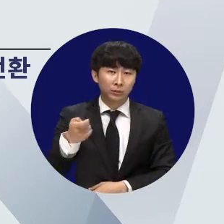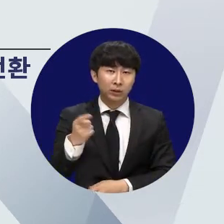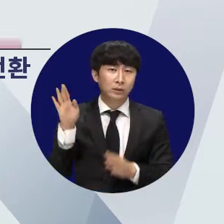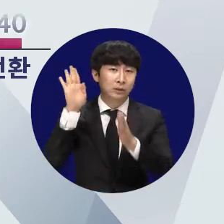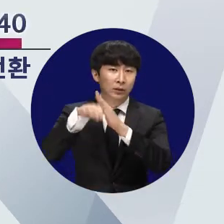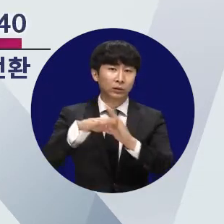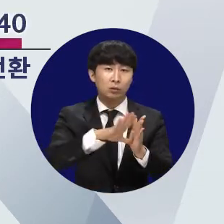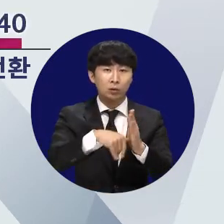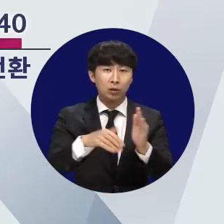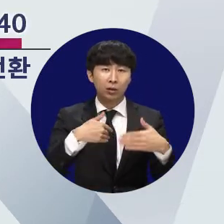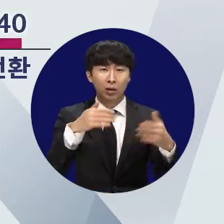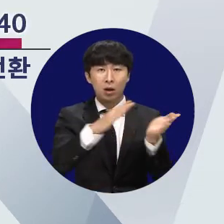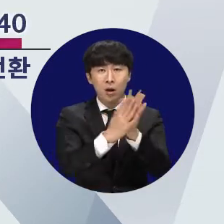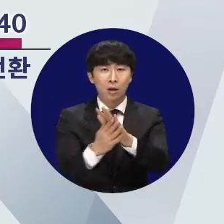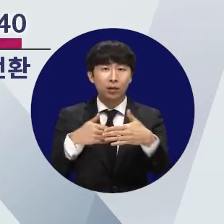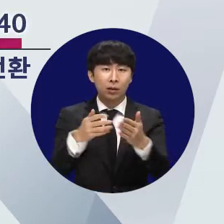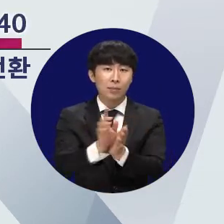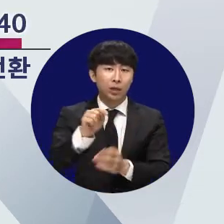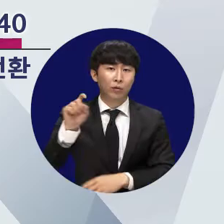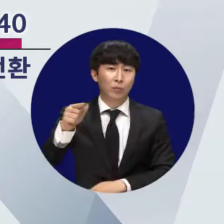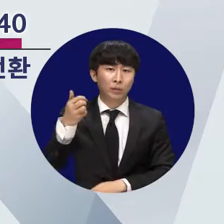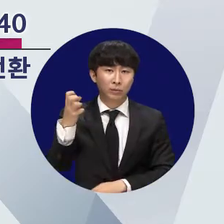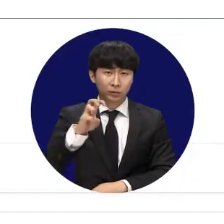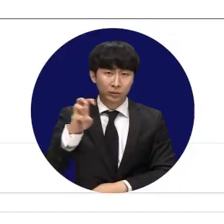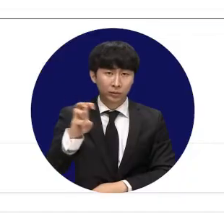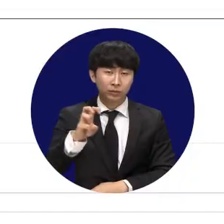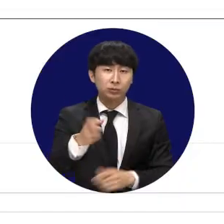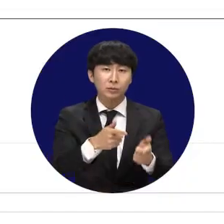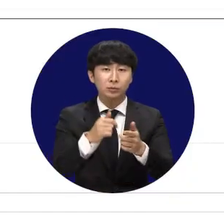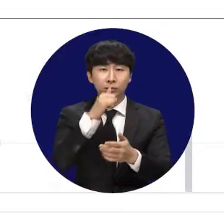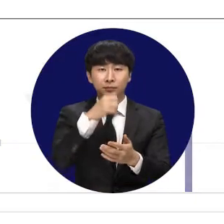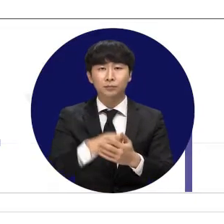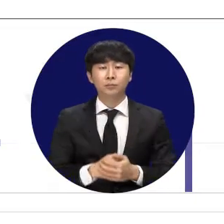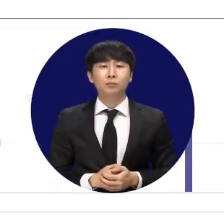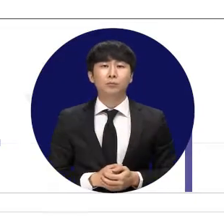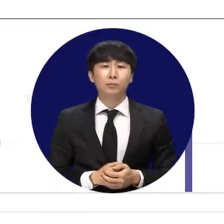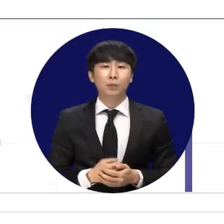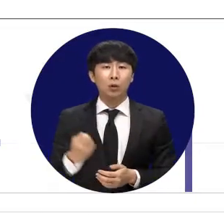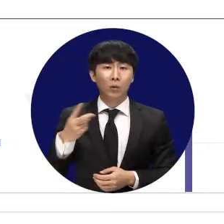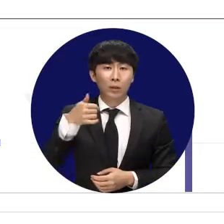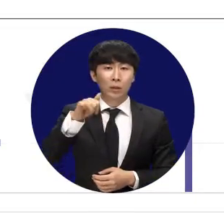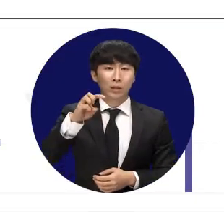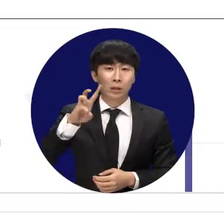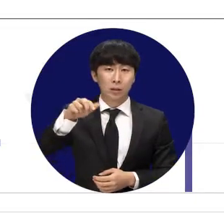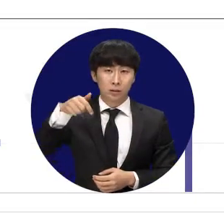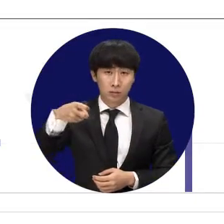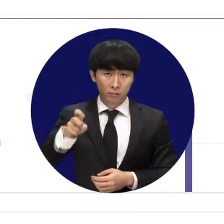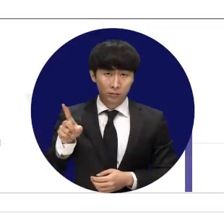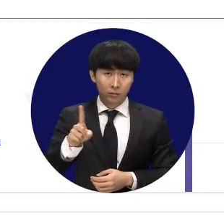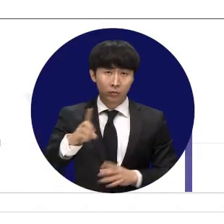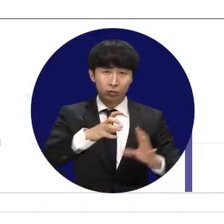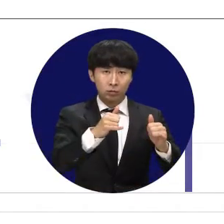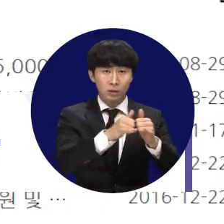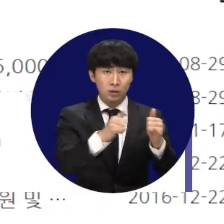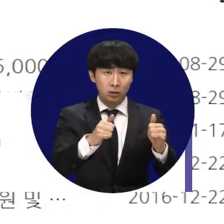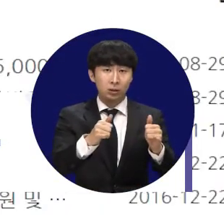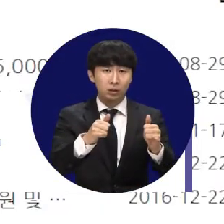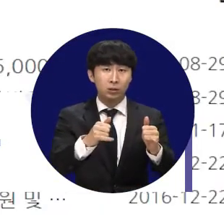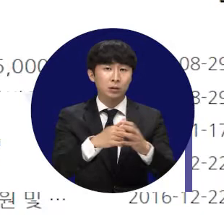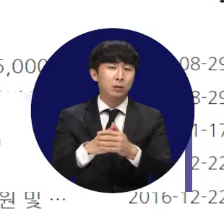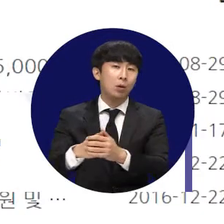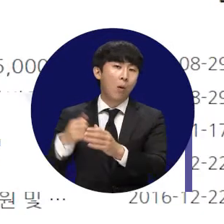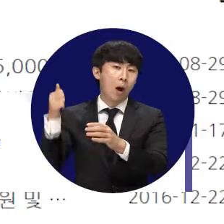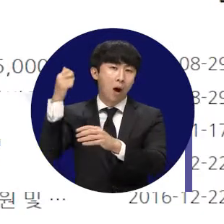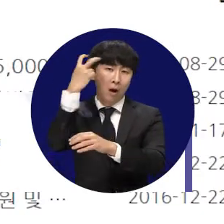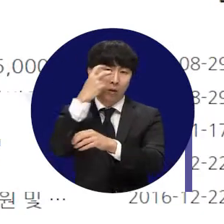910원, 시대전환 1만 640원 등입니다. 한편 기탁금은 국민이 선관위에 기탁하는 정치자금으로